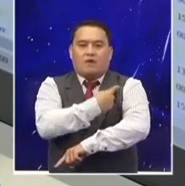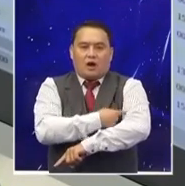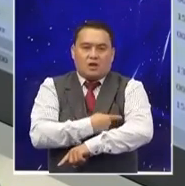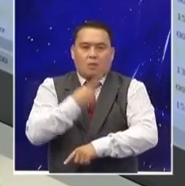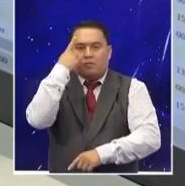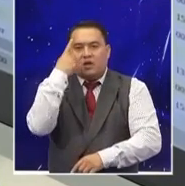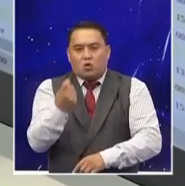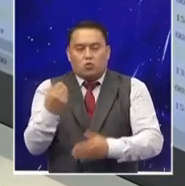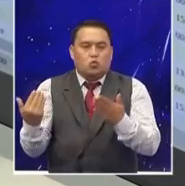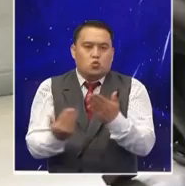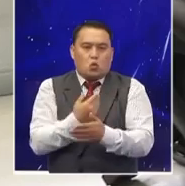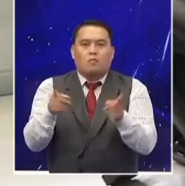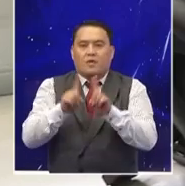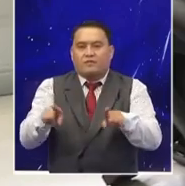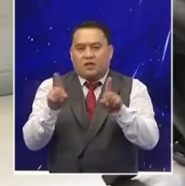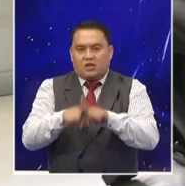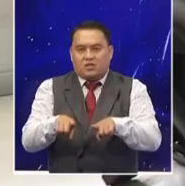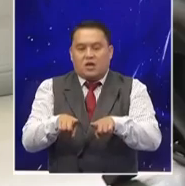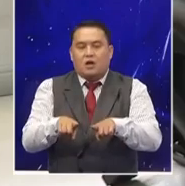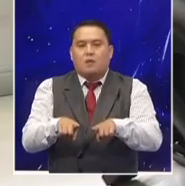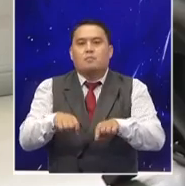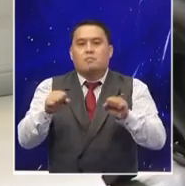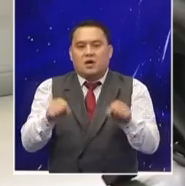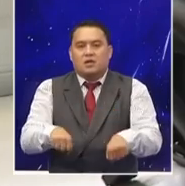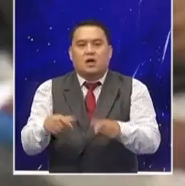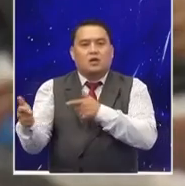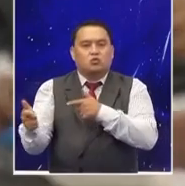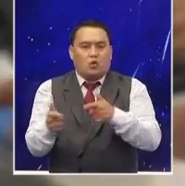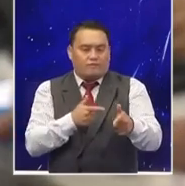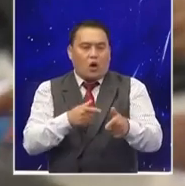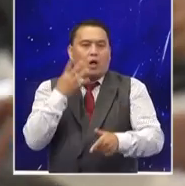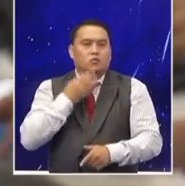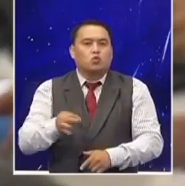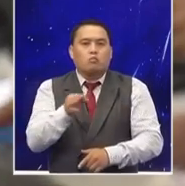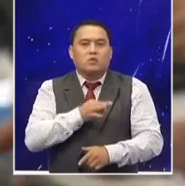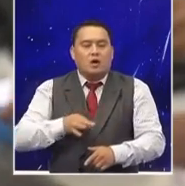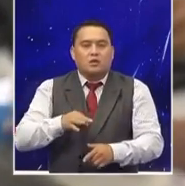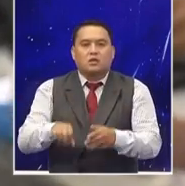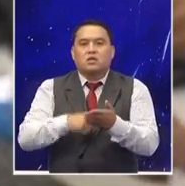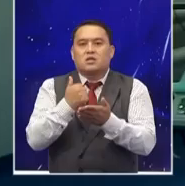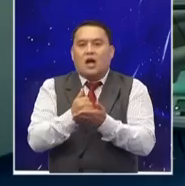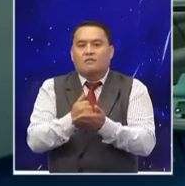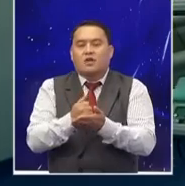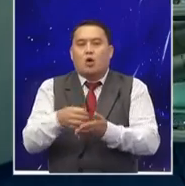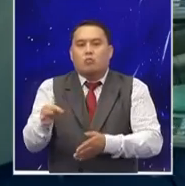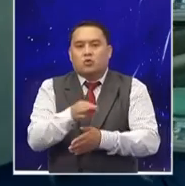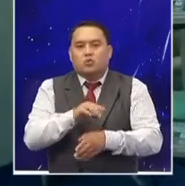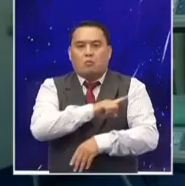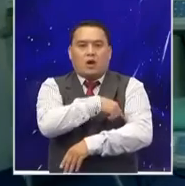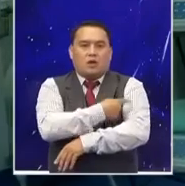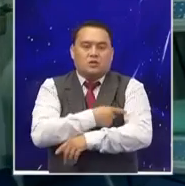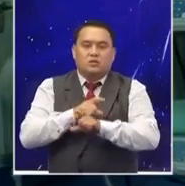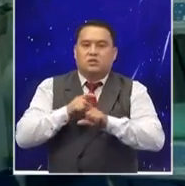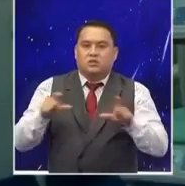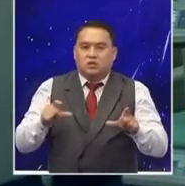предупреждают о новой волне пандемии и к ней мы должны быть готовы по алматинской области основными определены областная многопрофильная больница